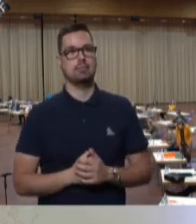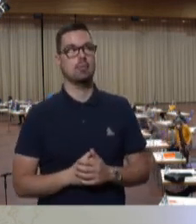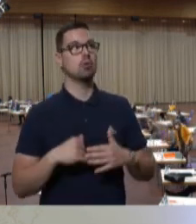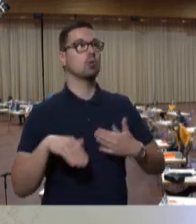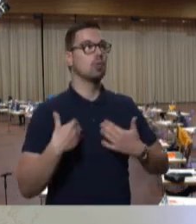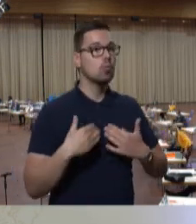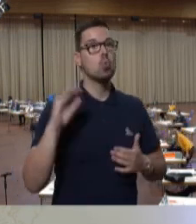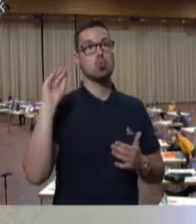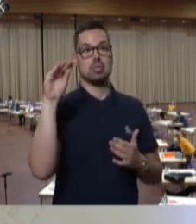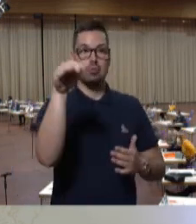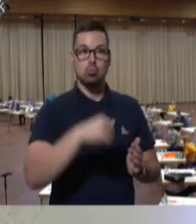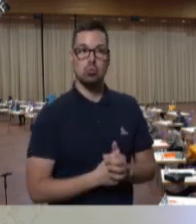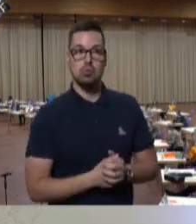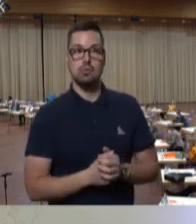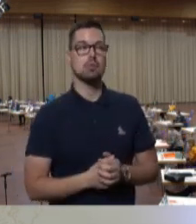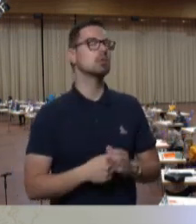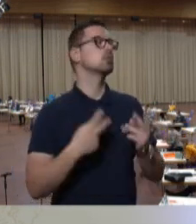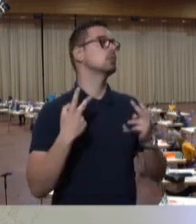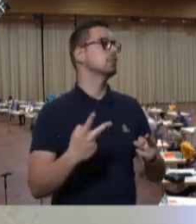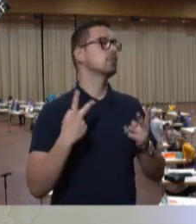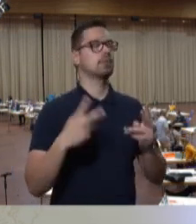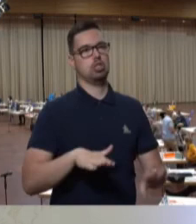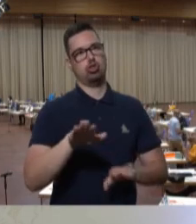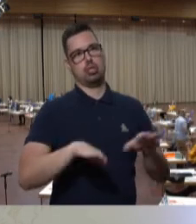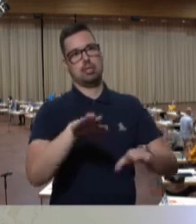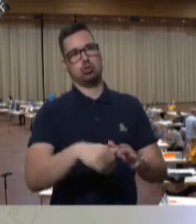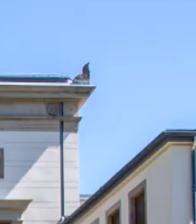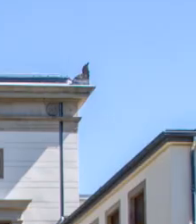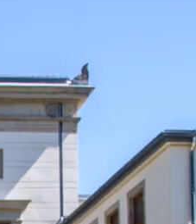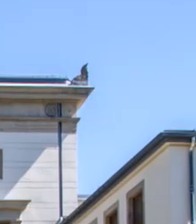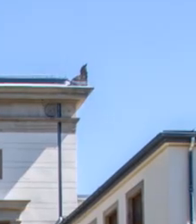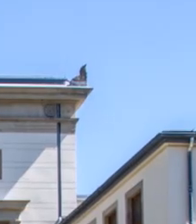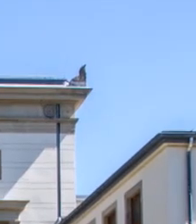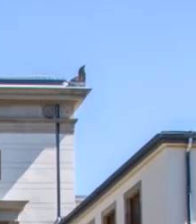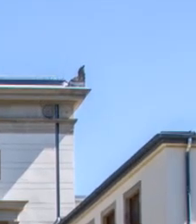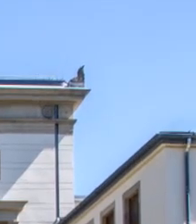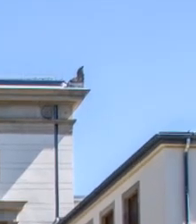Ich freue mich auf die Zukunft. Das ist ein wichtiger Schritt, den wir heute gehen. Glück auf und vielen Dank.